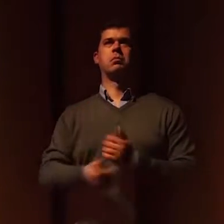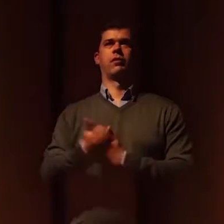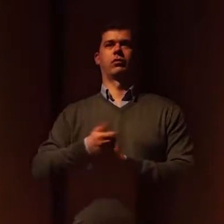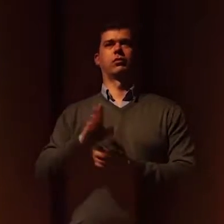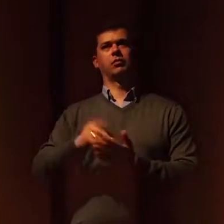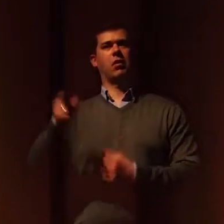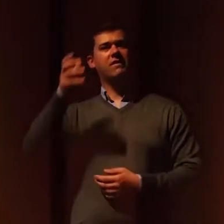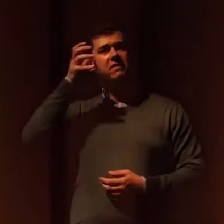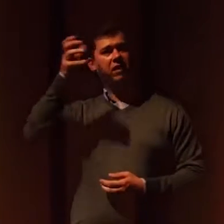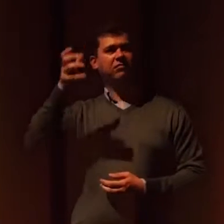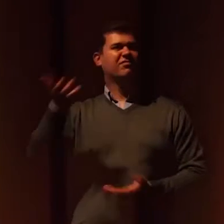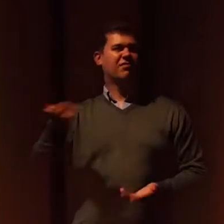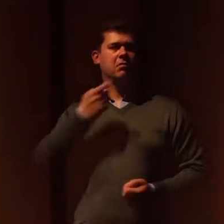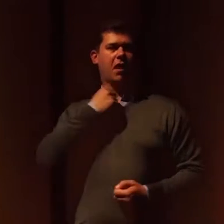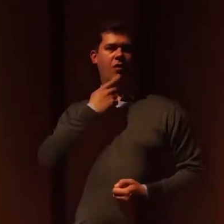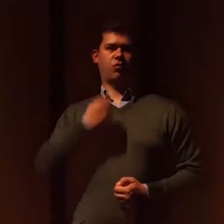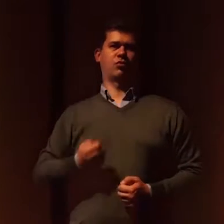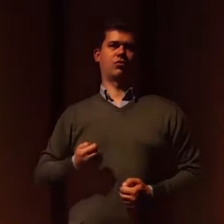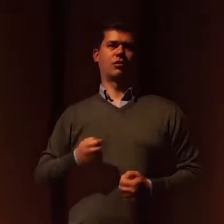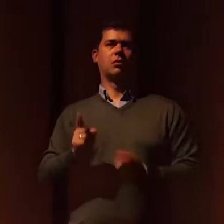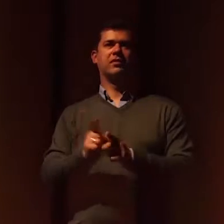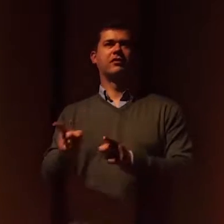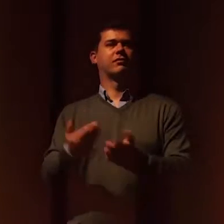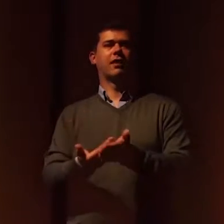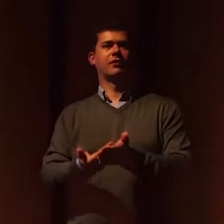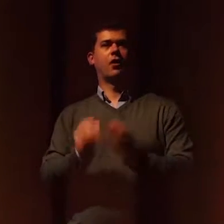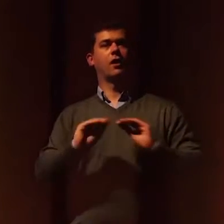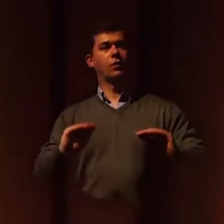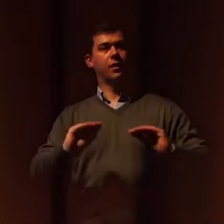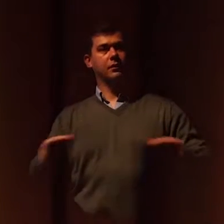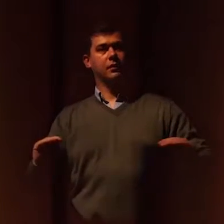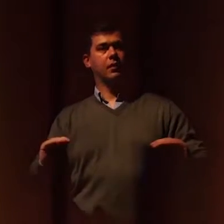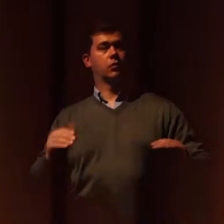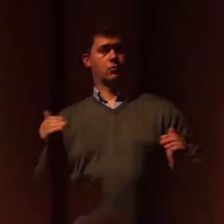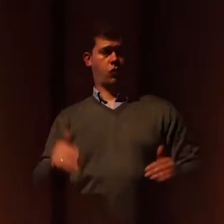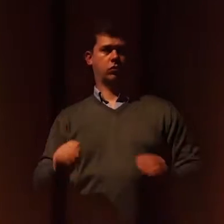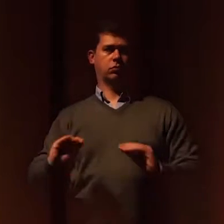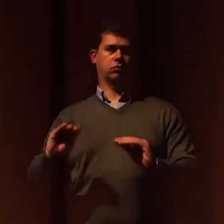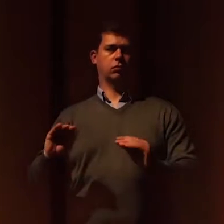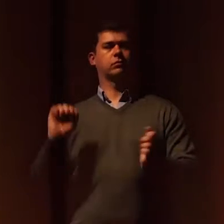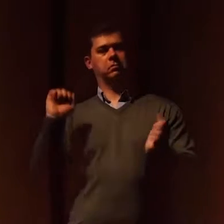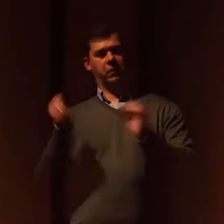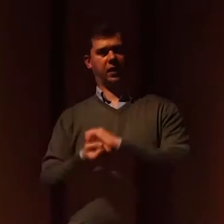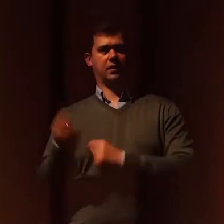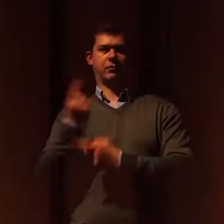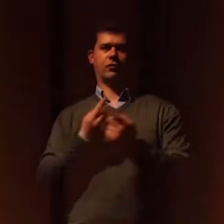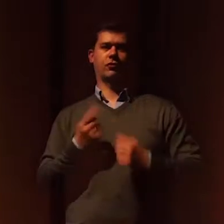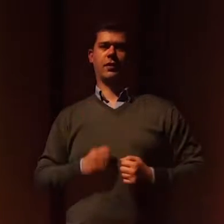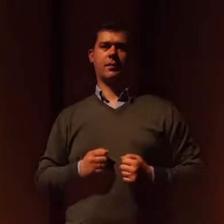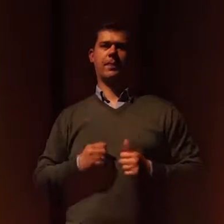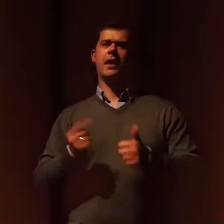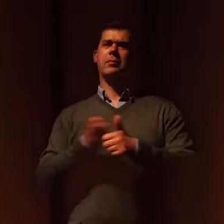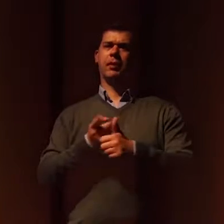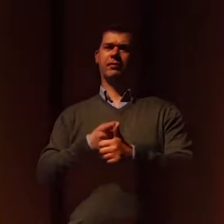braku wiedzy właśnie czemu może edukacja zapobiec pierwsza taka sprawa na którą